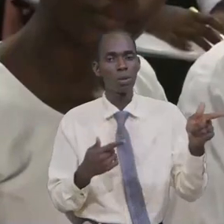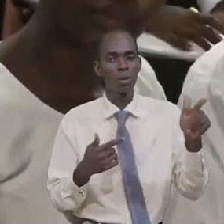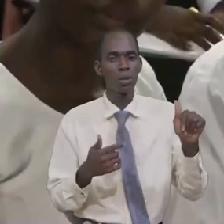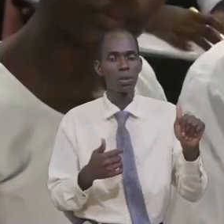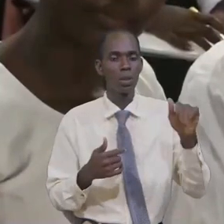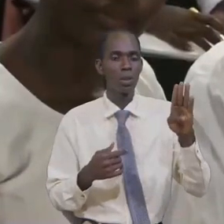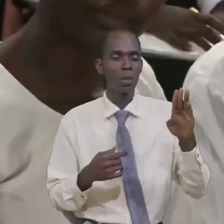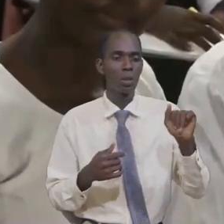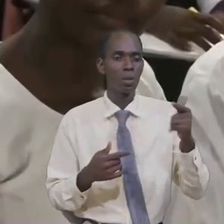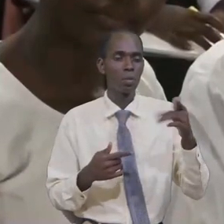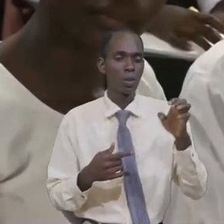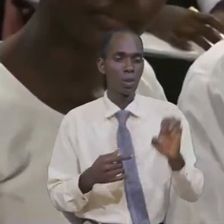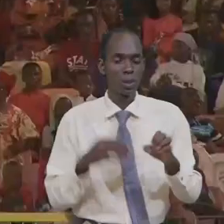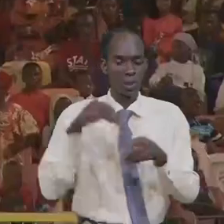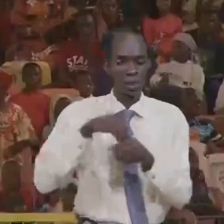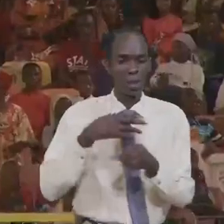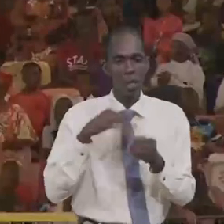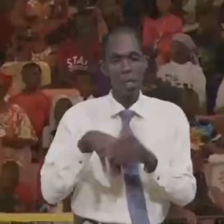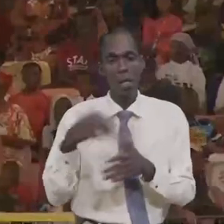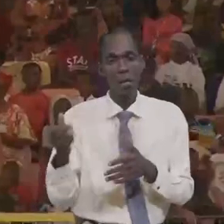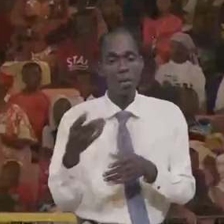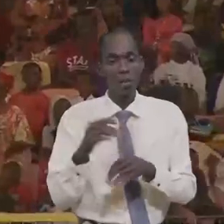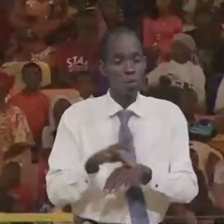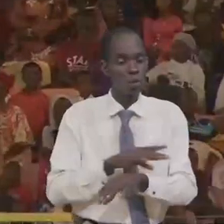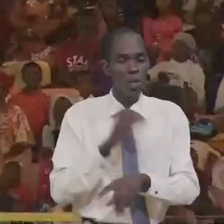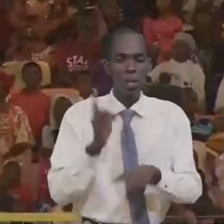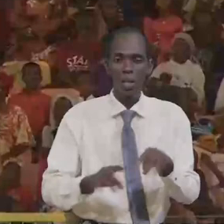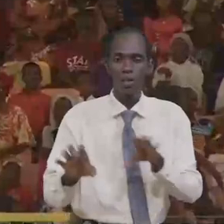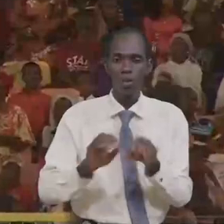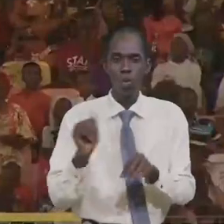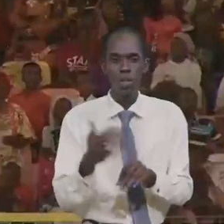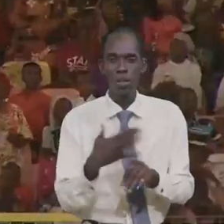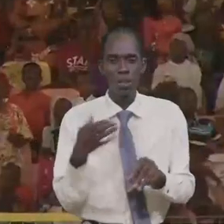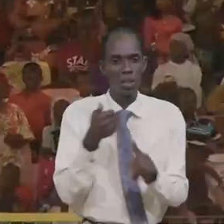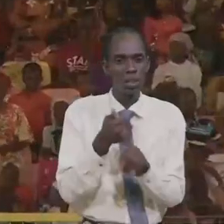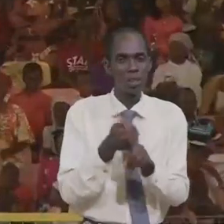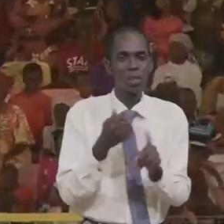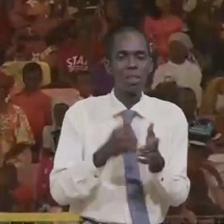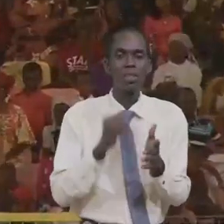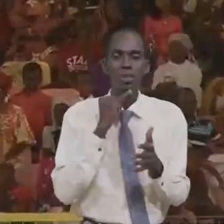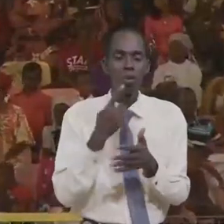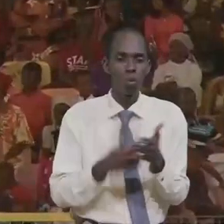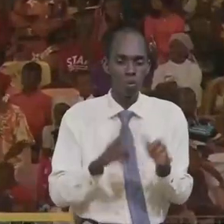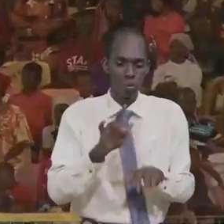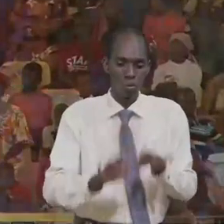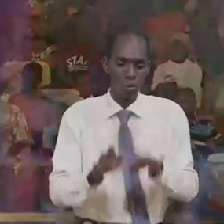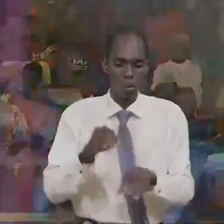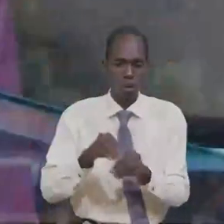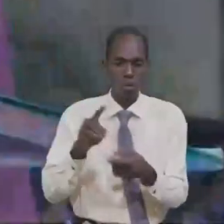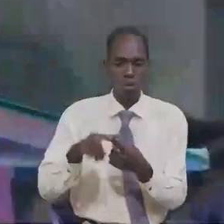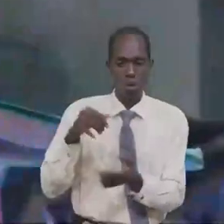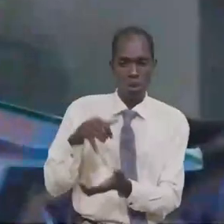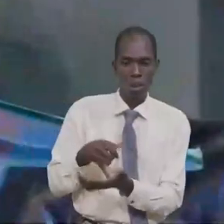ne peut rien produire de lui-même de ce que tu mets dedans c'est ce que tu mets dedans ainsi donc